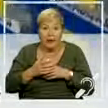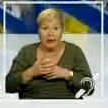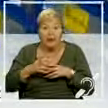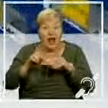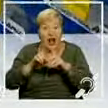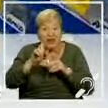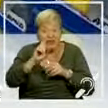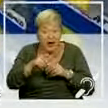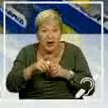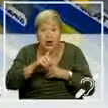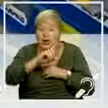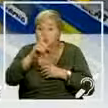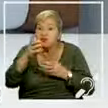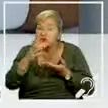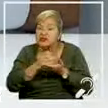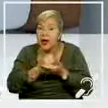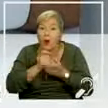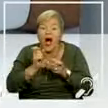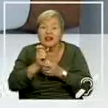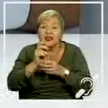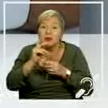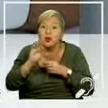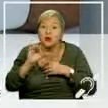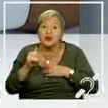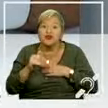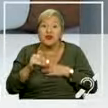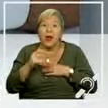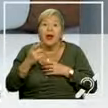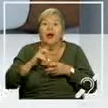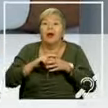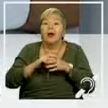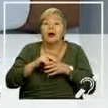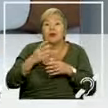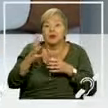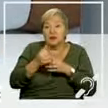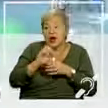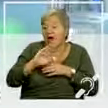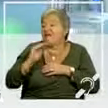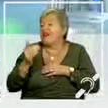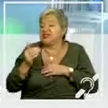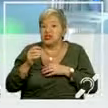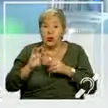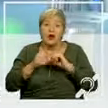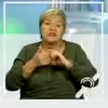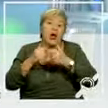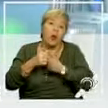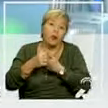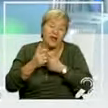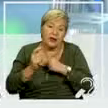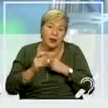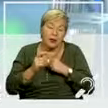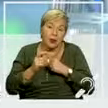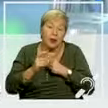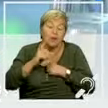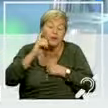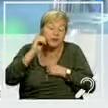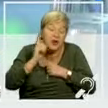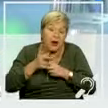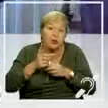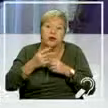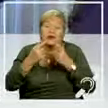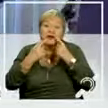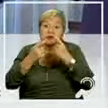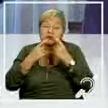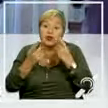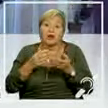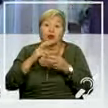asemenea, nu se iau antibioticele după cum a luat vecinul sau prietenii. Trebuie neapărat modul de administrare și